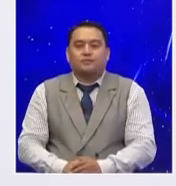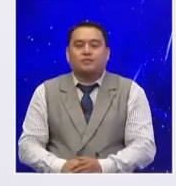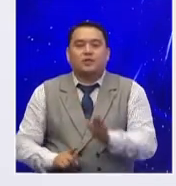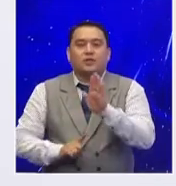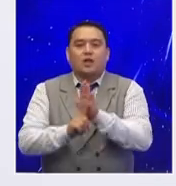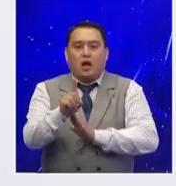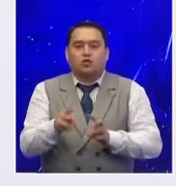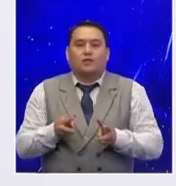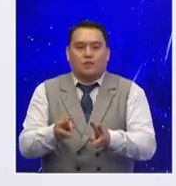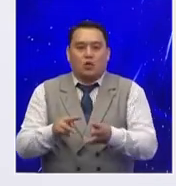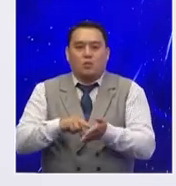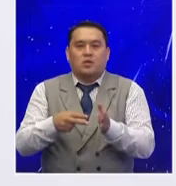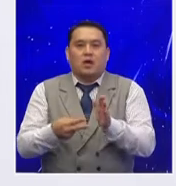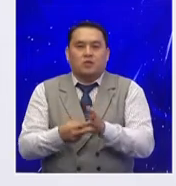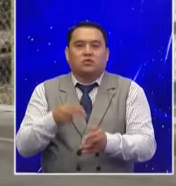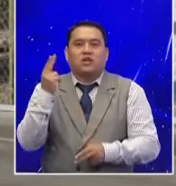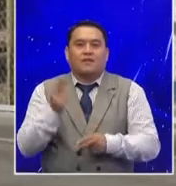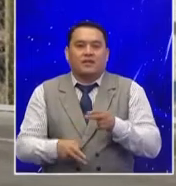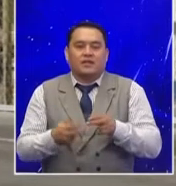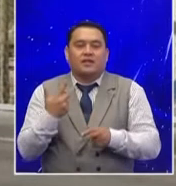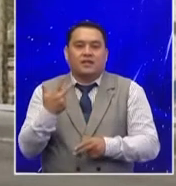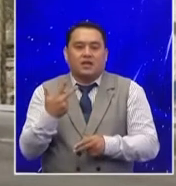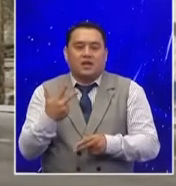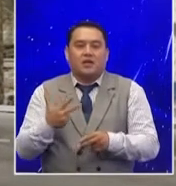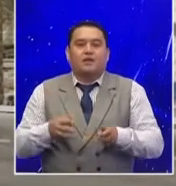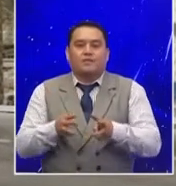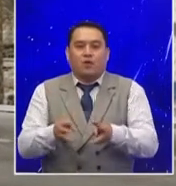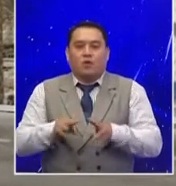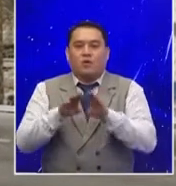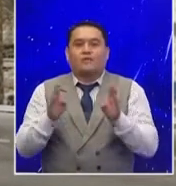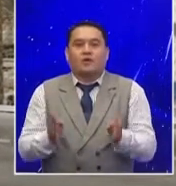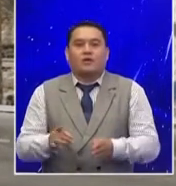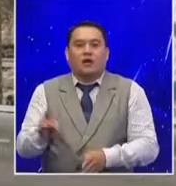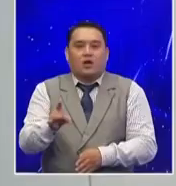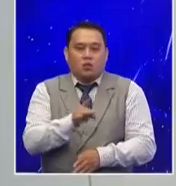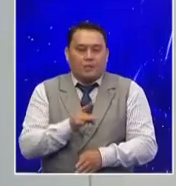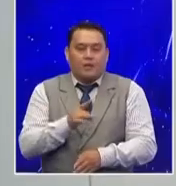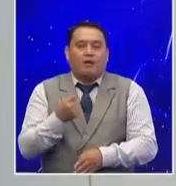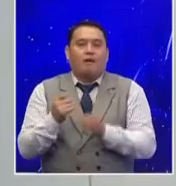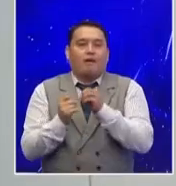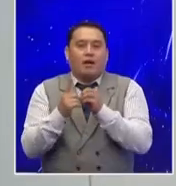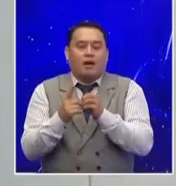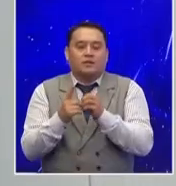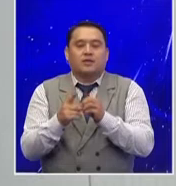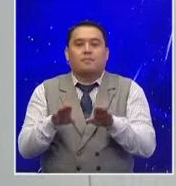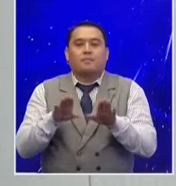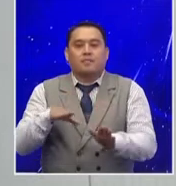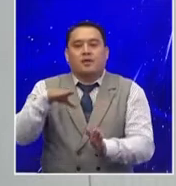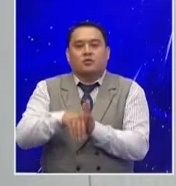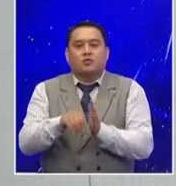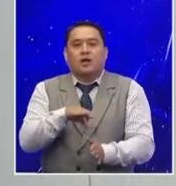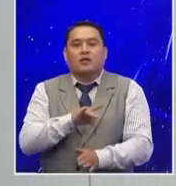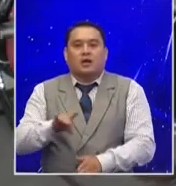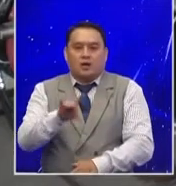начала отопительного сезона планируется завершить 3 блочно-модульные котельные в Карасайском районе. Также 11 БМК намерены ввести в